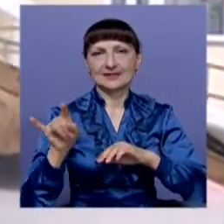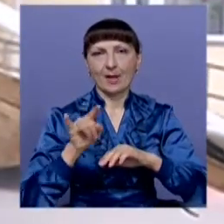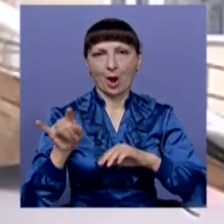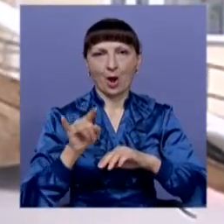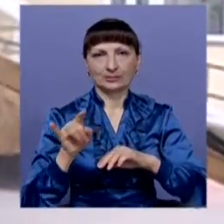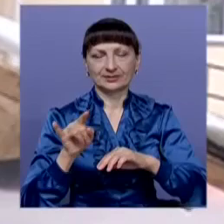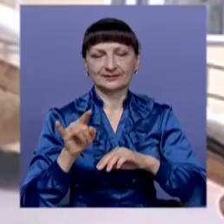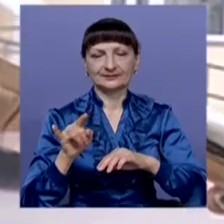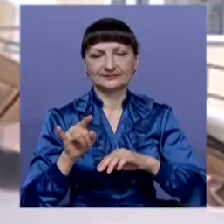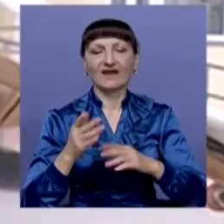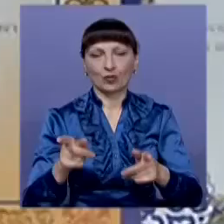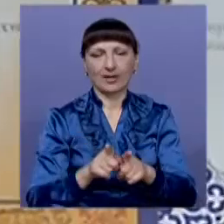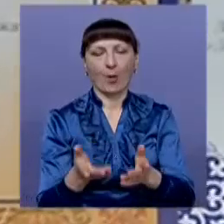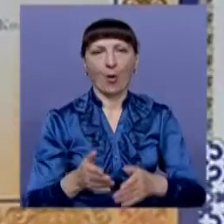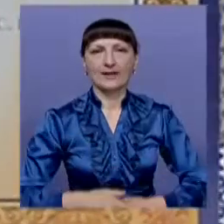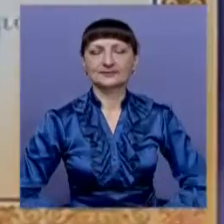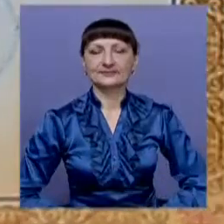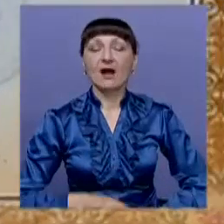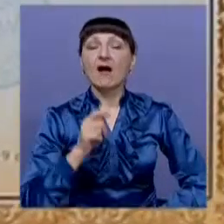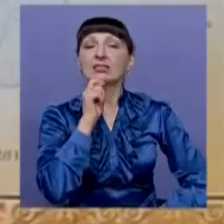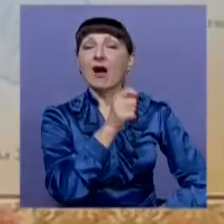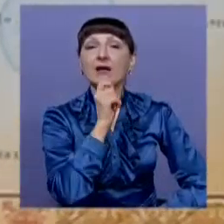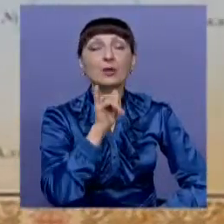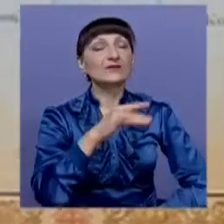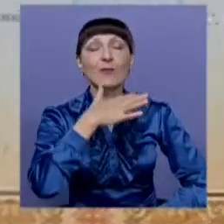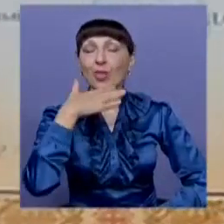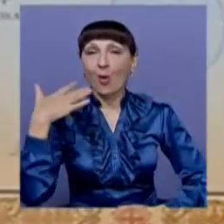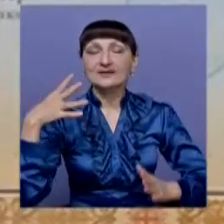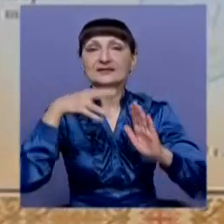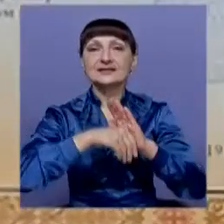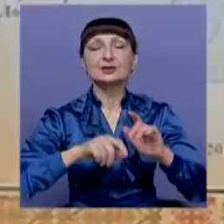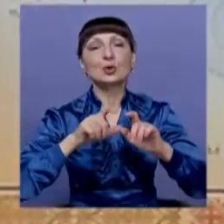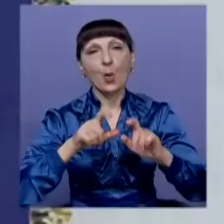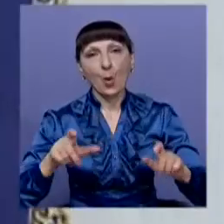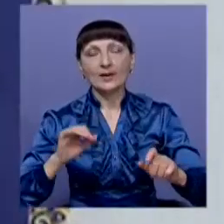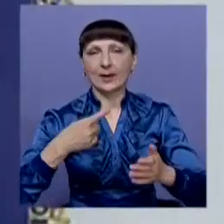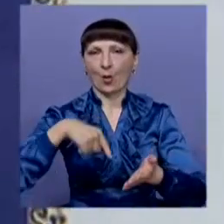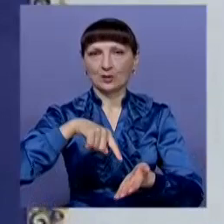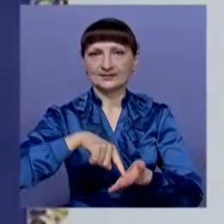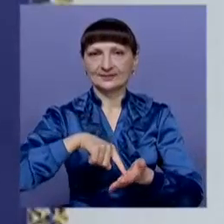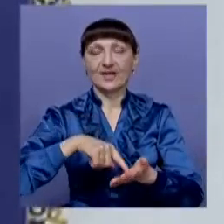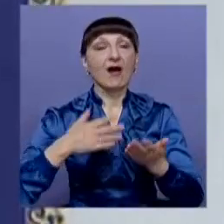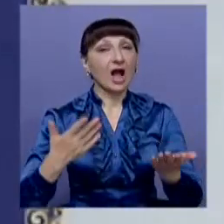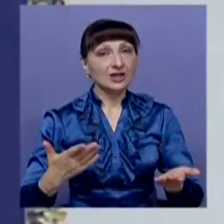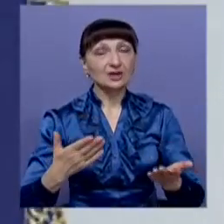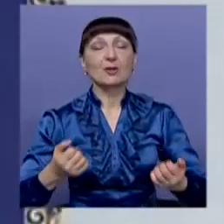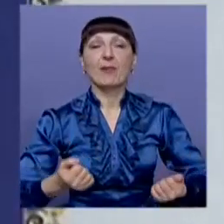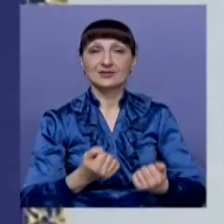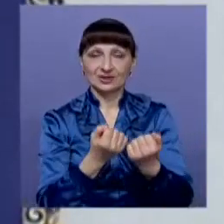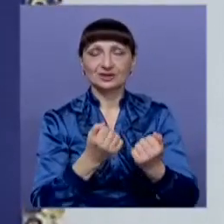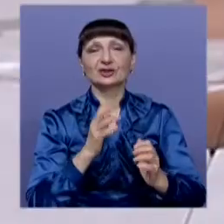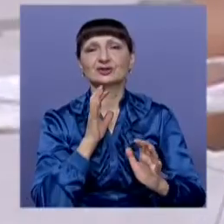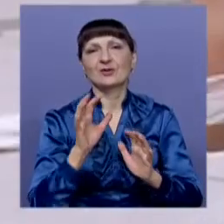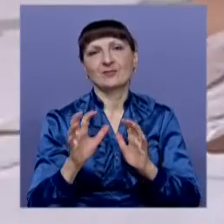моторный. Вот такой. Наград у мальчика много, среди них и школьные, и городские. Конечно, не без поддержки